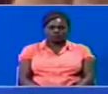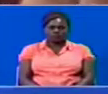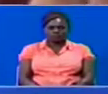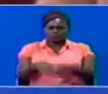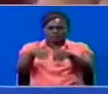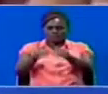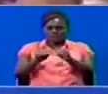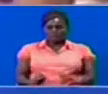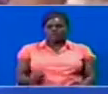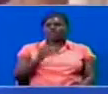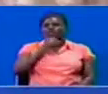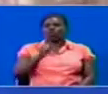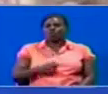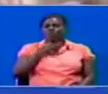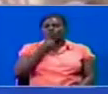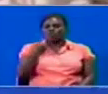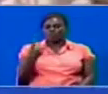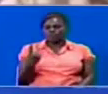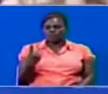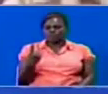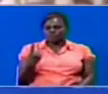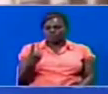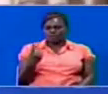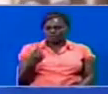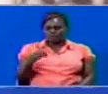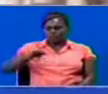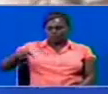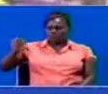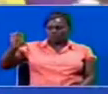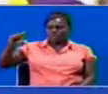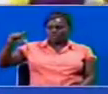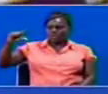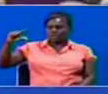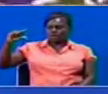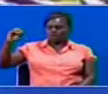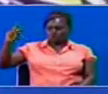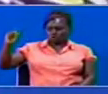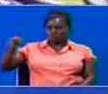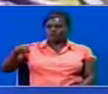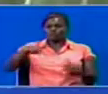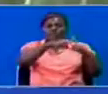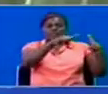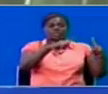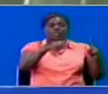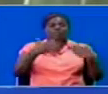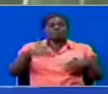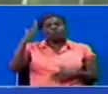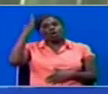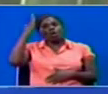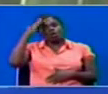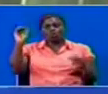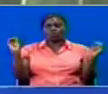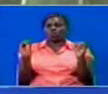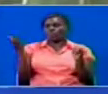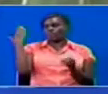Mazishi ya mzee Jeremiah Haemba katika eneo la Chesikaki wilayani Mlima Elgon. Anadaiwa kuuawa na watu wasiojulikana wiki